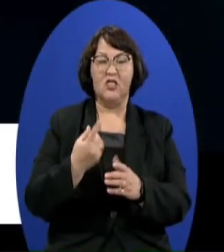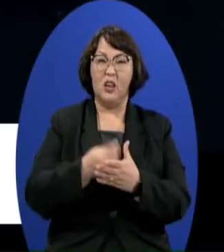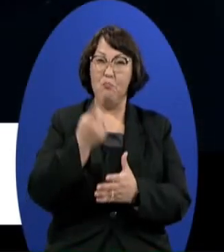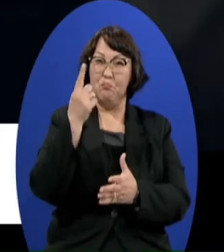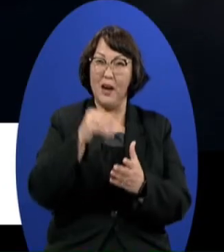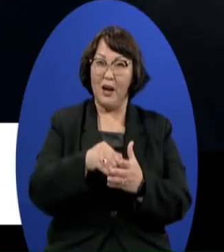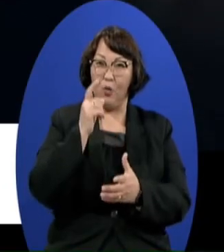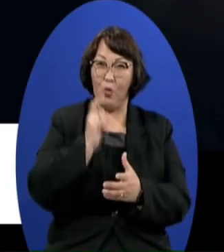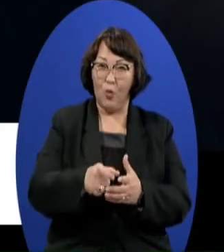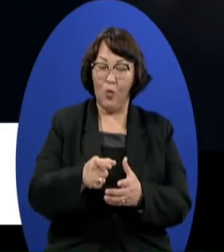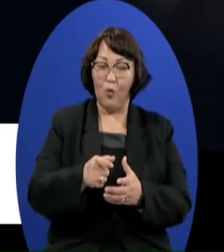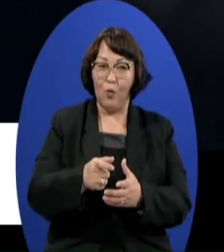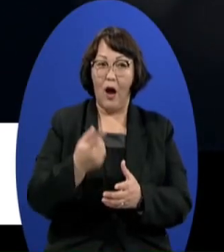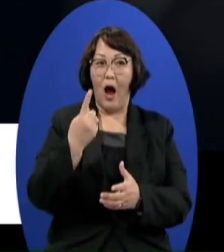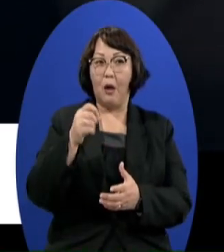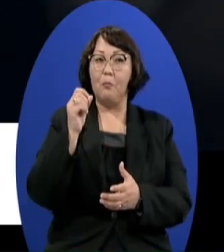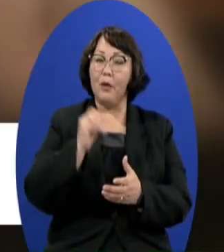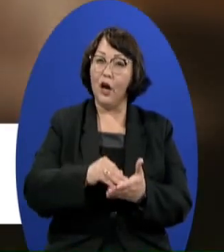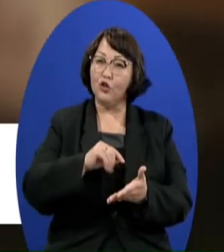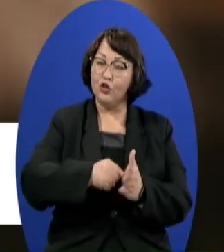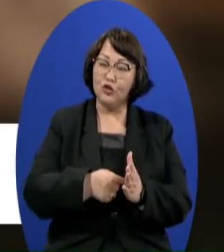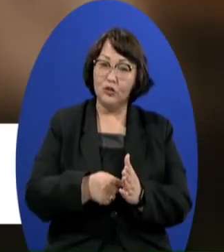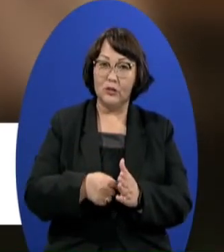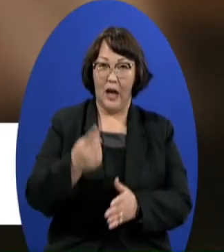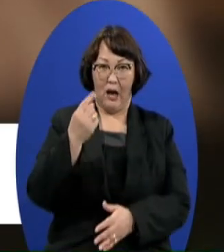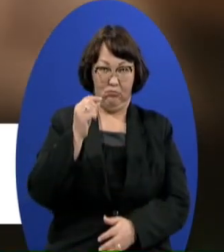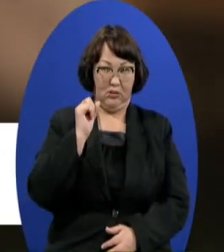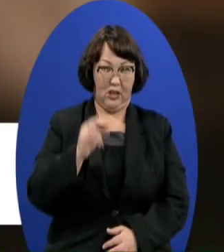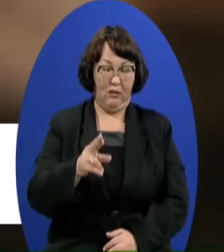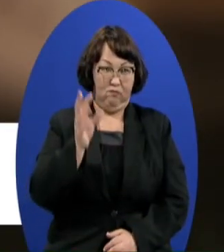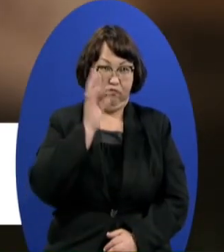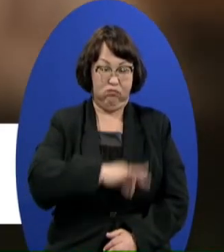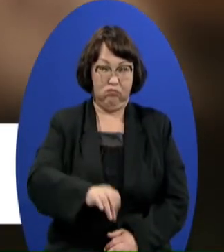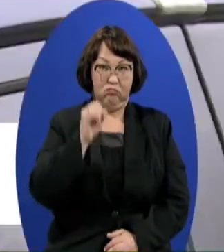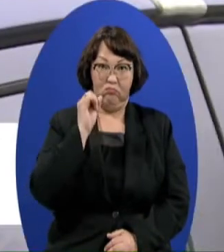төгрөг цуглсан байдаг. Энэ мэт хэлбэр аргаар мөнгө олох хүмүүсийн хохирогч болж байгаа